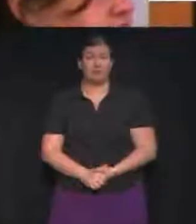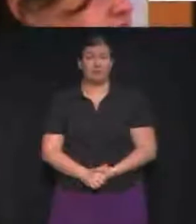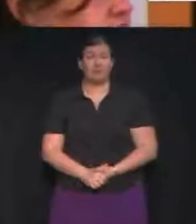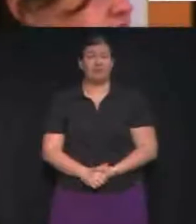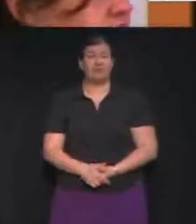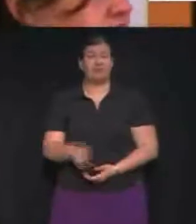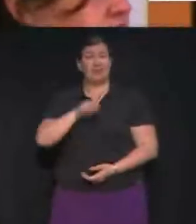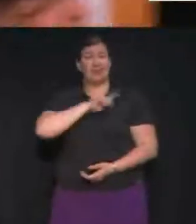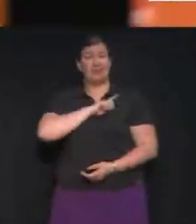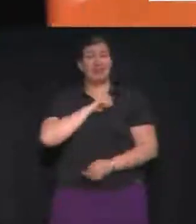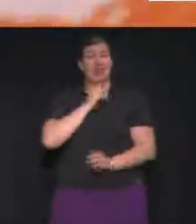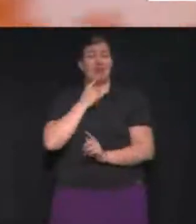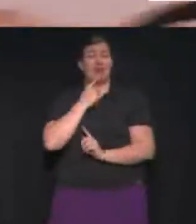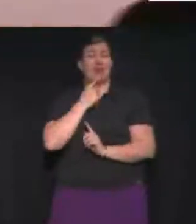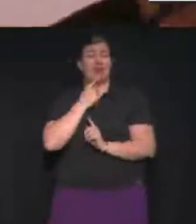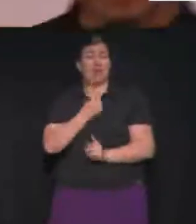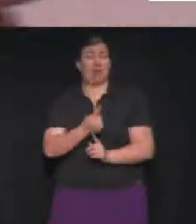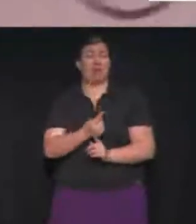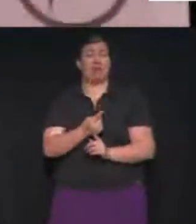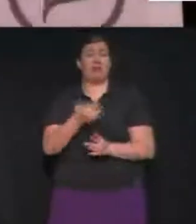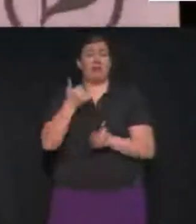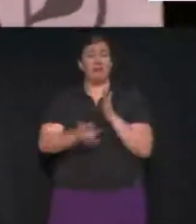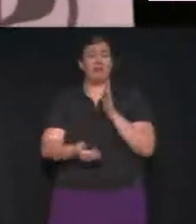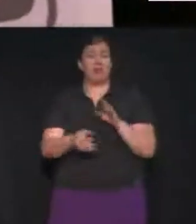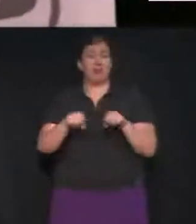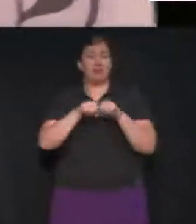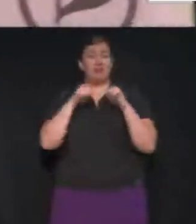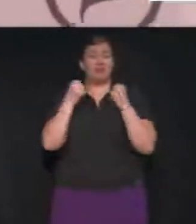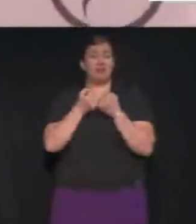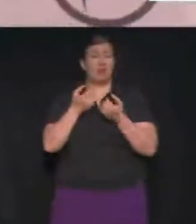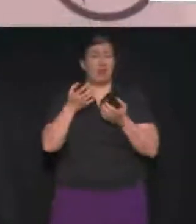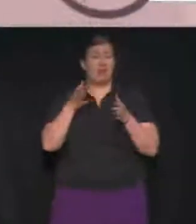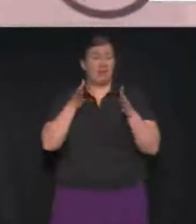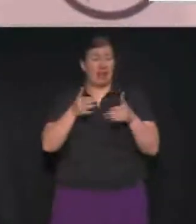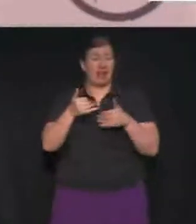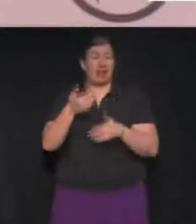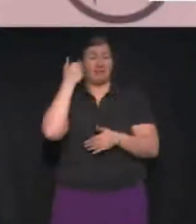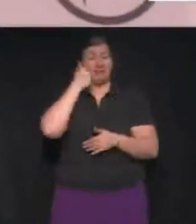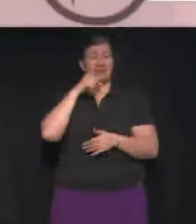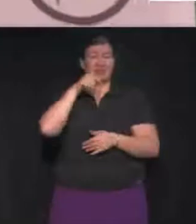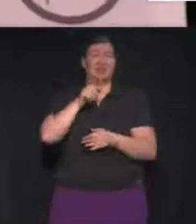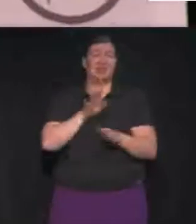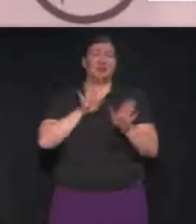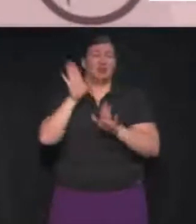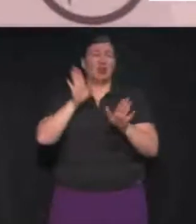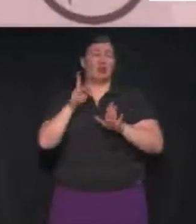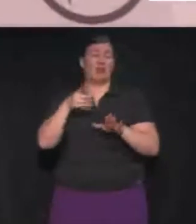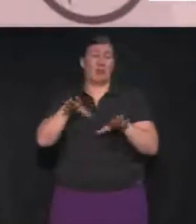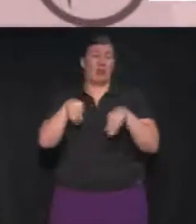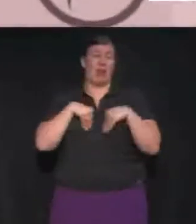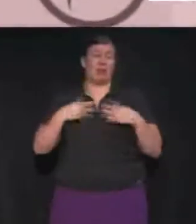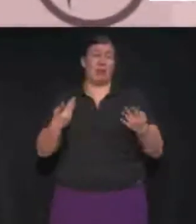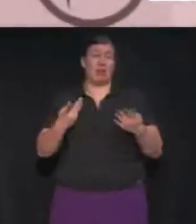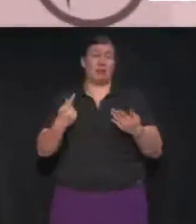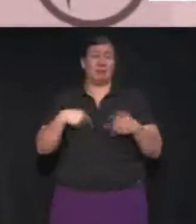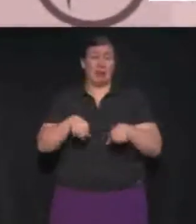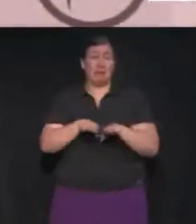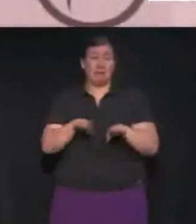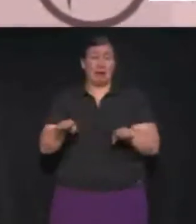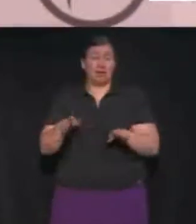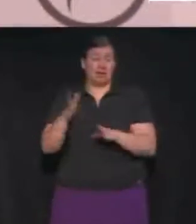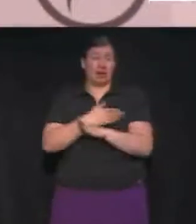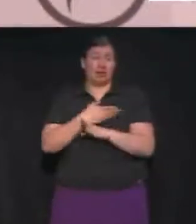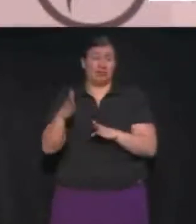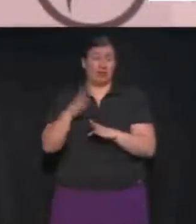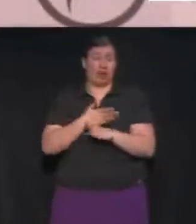ich empfehle euch im letzten Block 4 der unabhängig abgestimmt jetzt diese Urlaubsstimmung anzunehmen also den basisentscheid ist mir laut Parteien